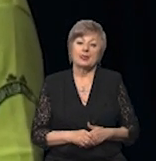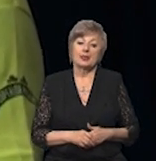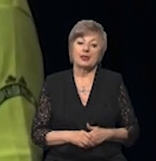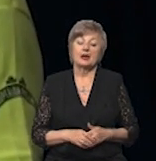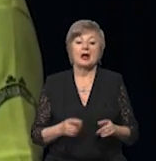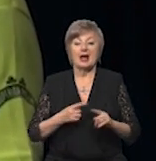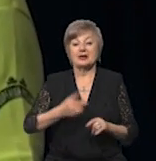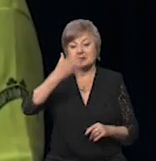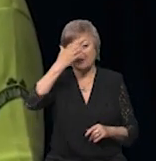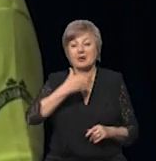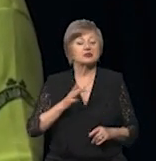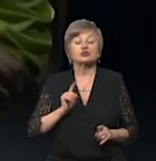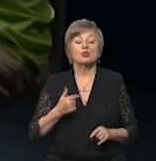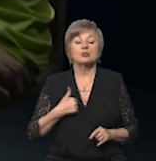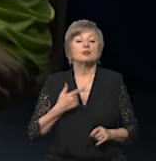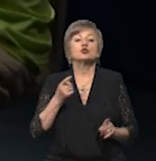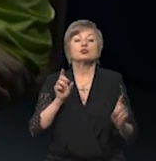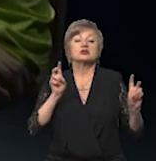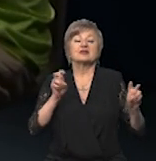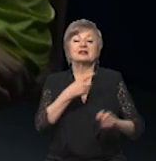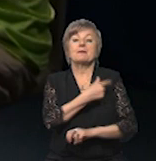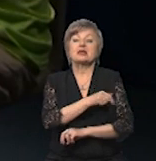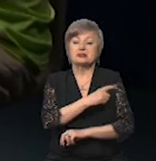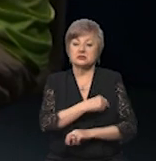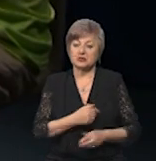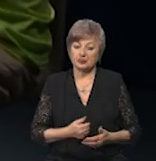вішають. Ця маска, чому вона медицинська?